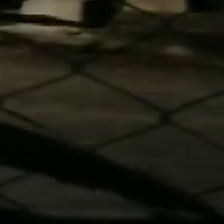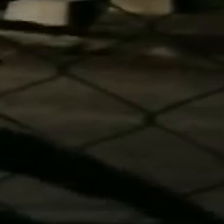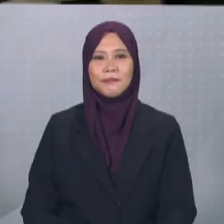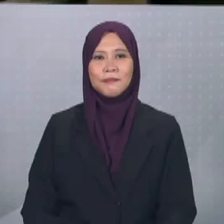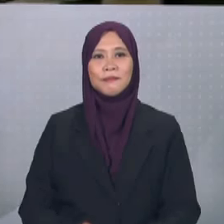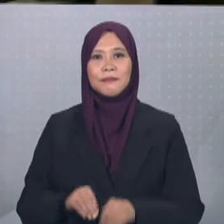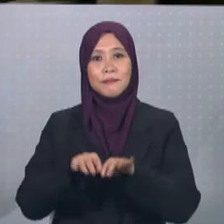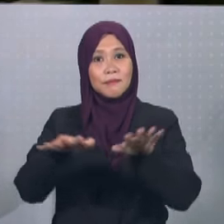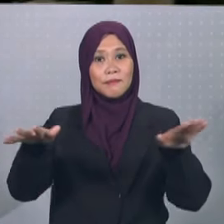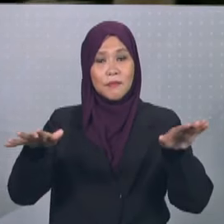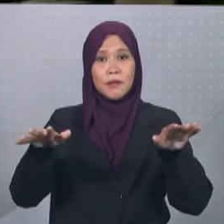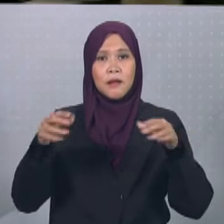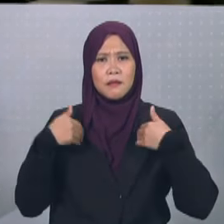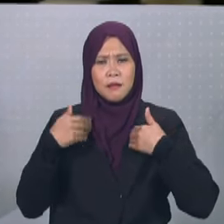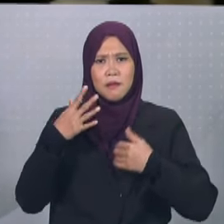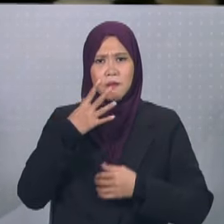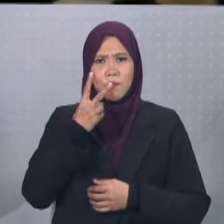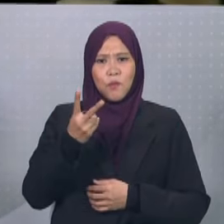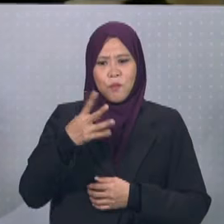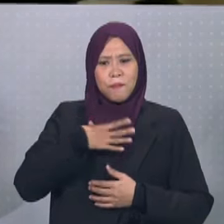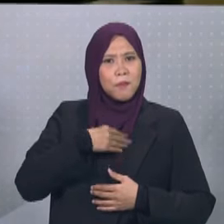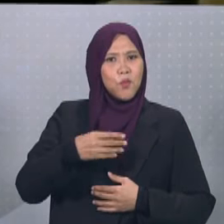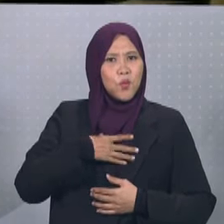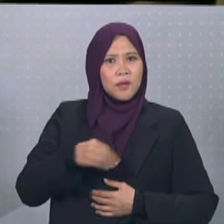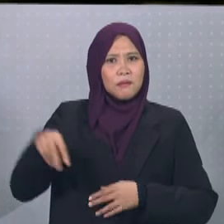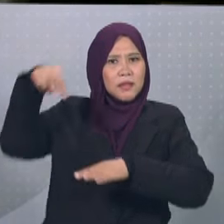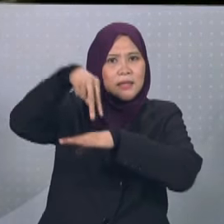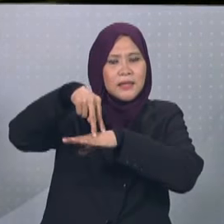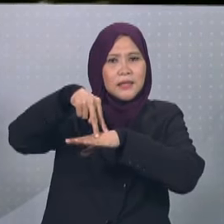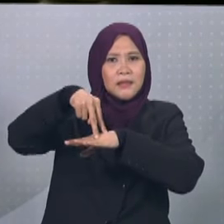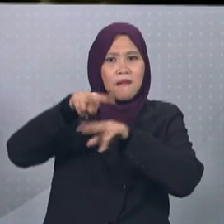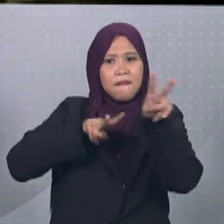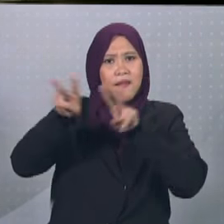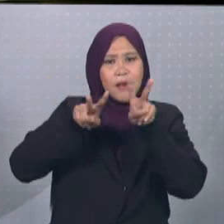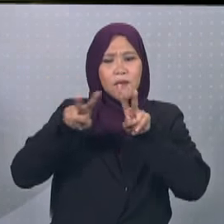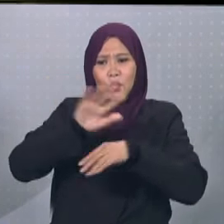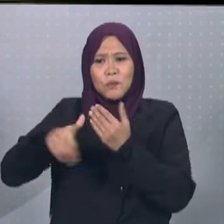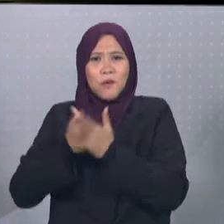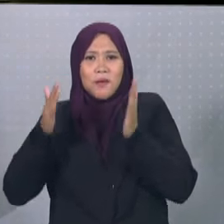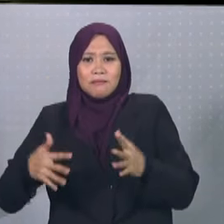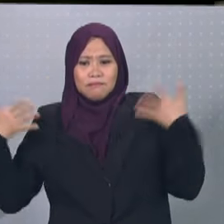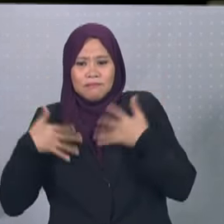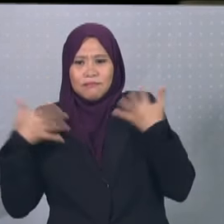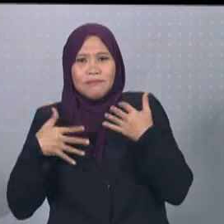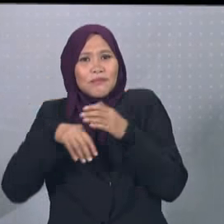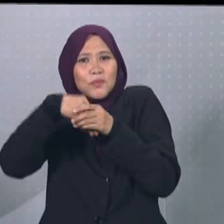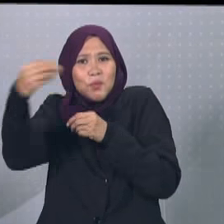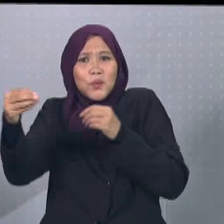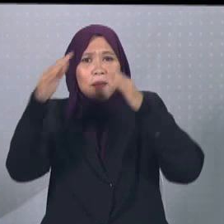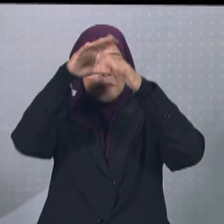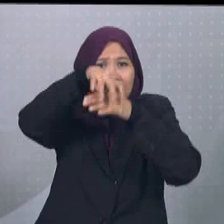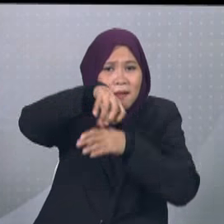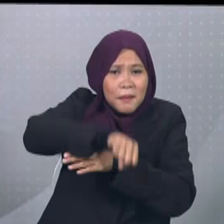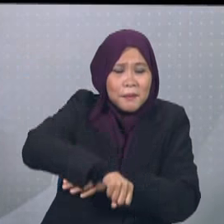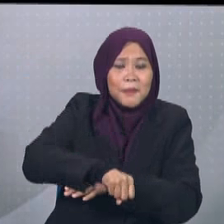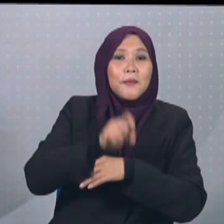Sebelum ini, itulah foto lembaga putih berdiri di atas sebuah van sehingga menimbulkan ketakutan pada orang ramai yang keluar pada waktu malam.